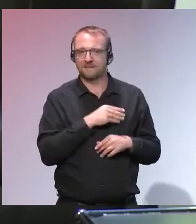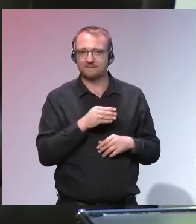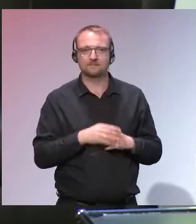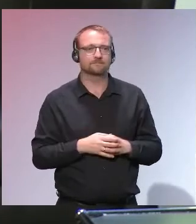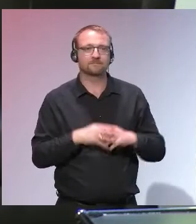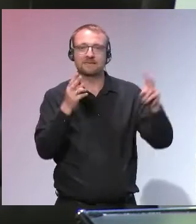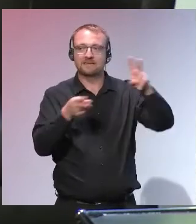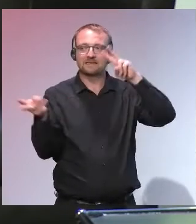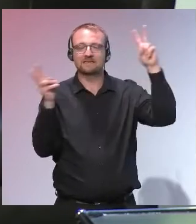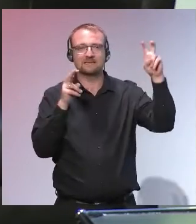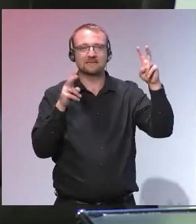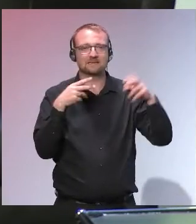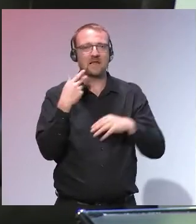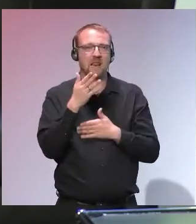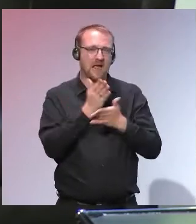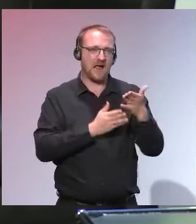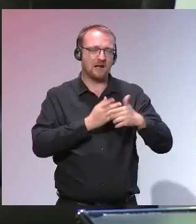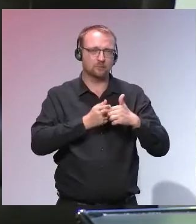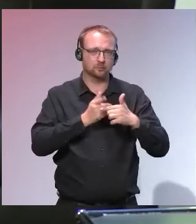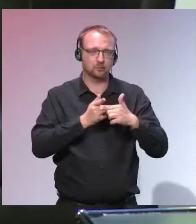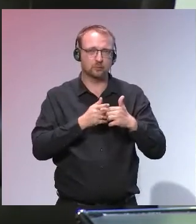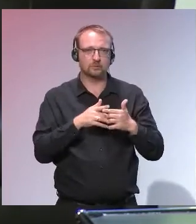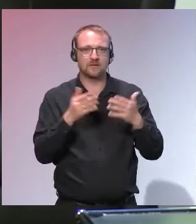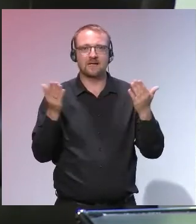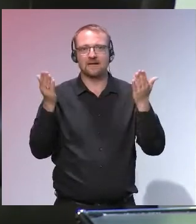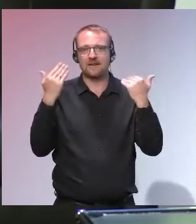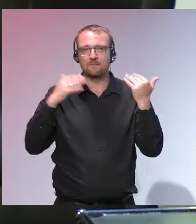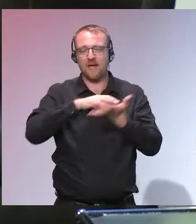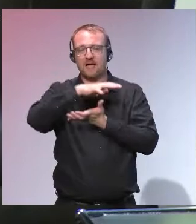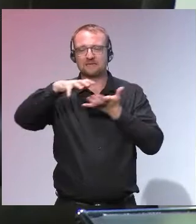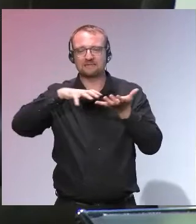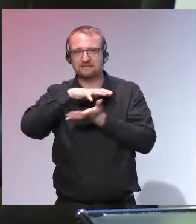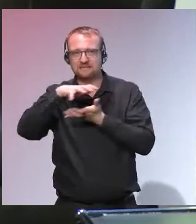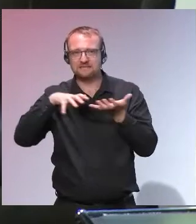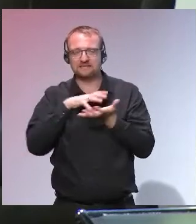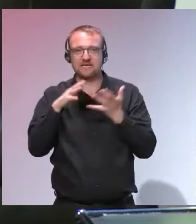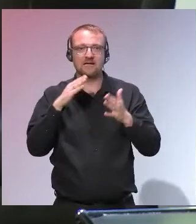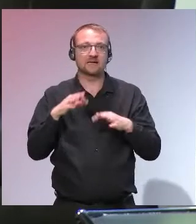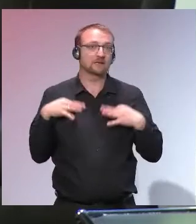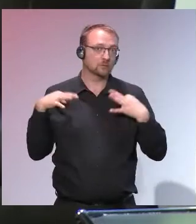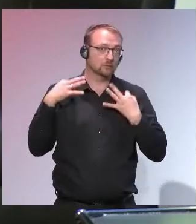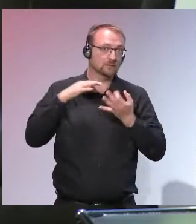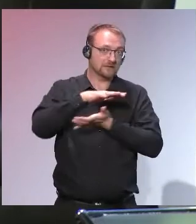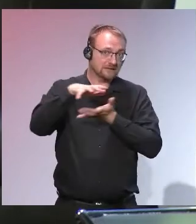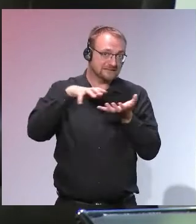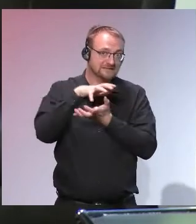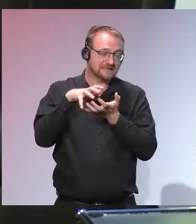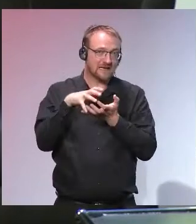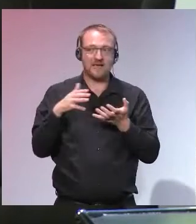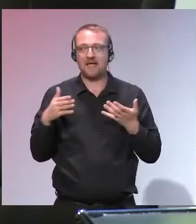Der Titel Ihres rund 30-minütigen Impulses, The Climate Crisis, a Health Crisis. Happy to have